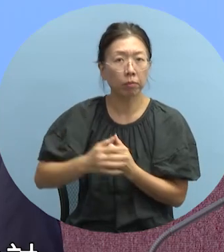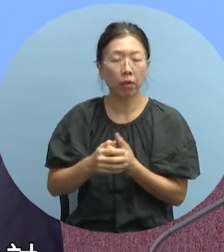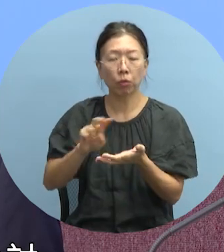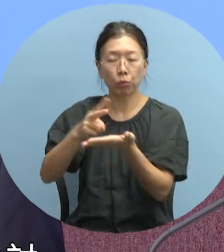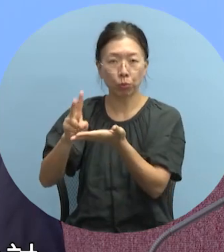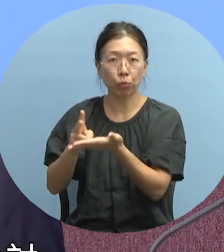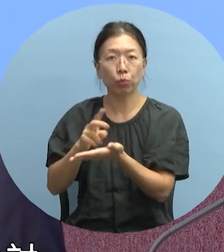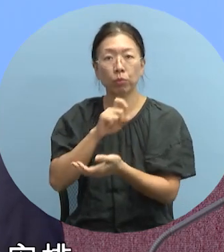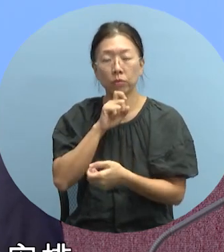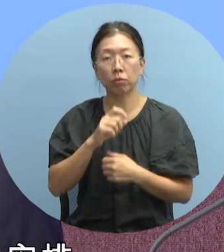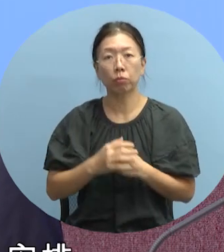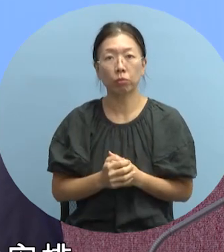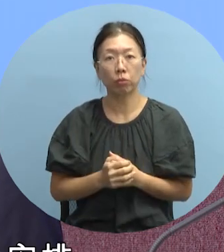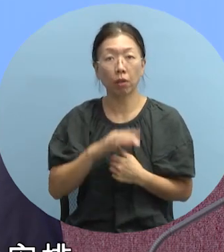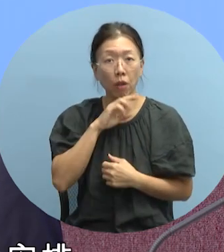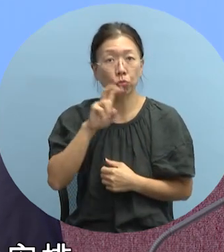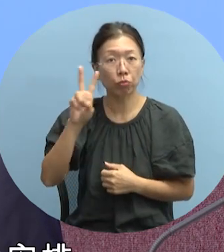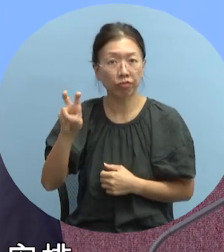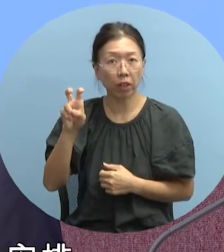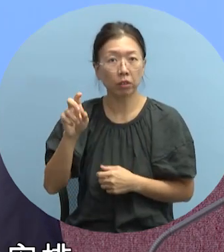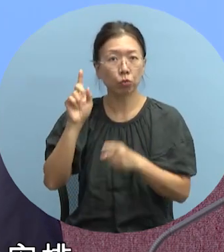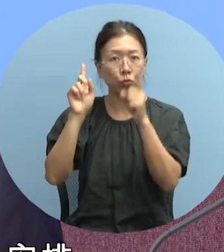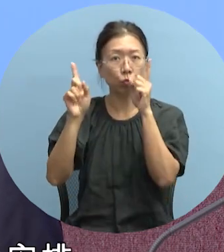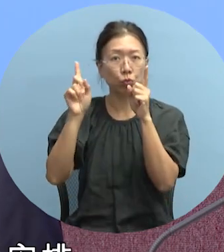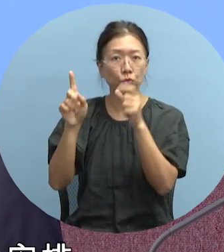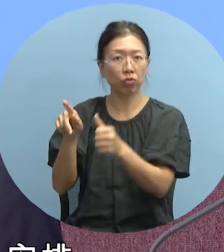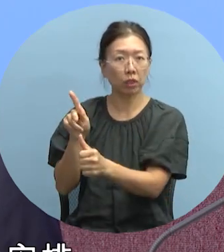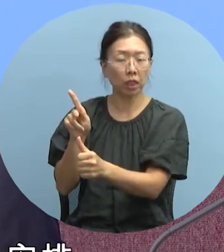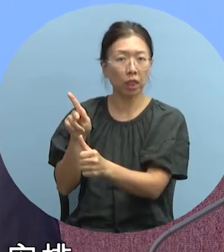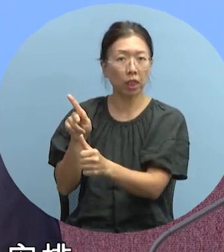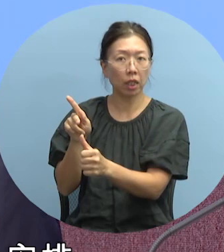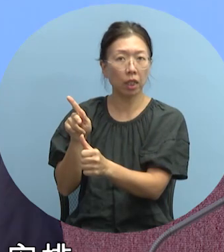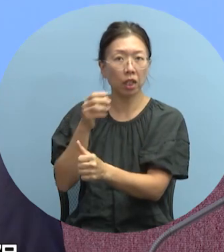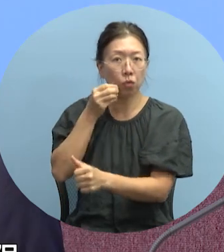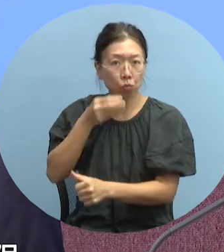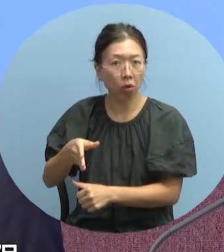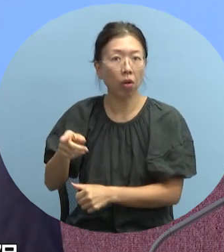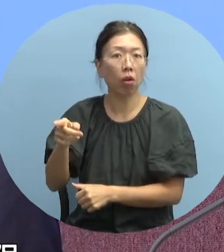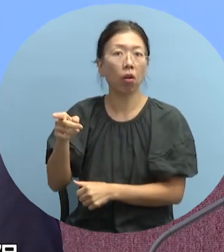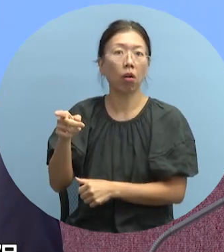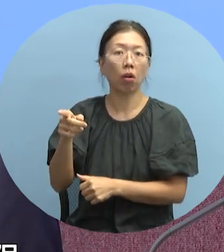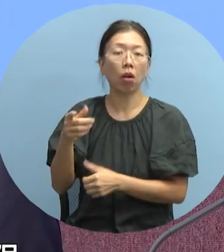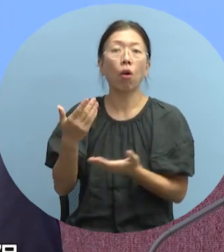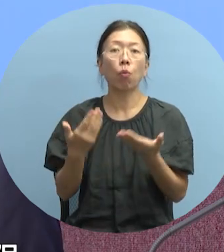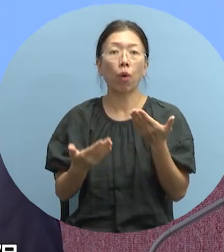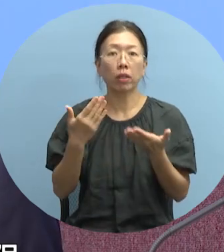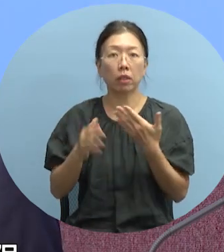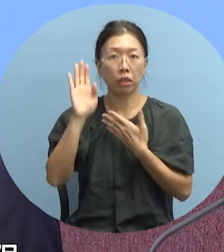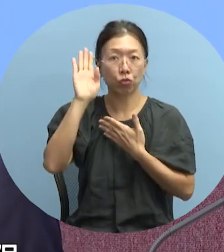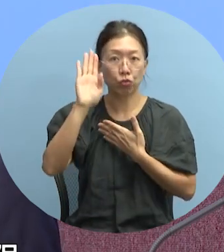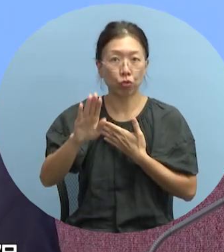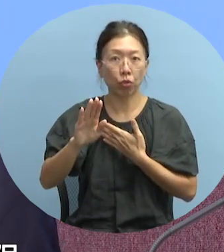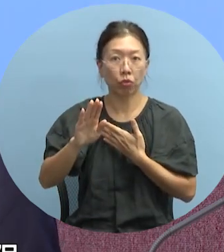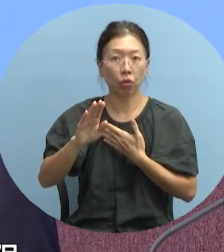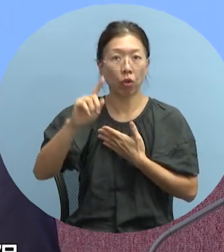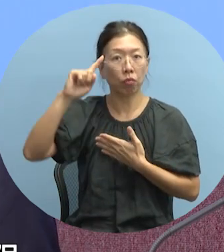檢討。如果發現有人濫用這個的放寬或者寬免，我們不排除在以後是